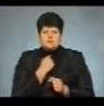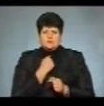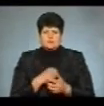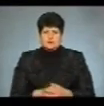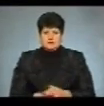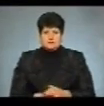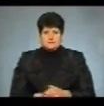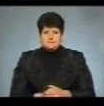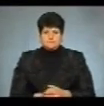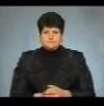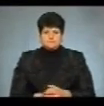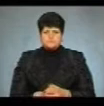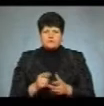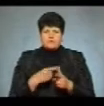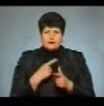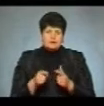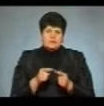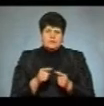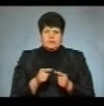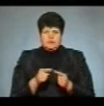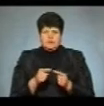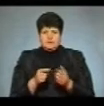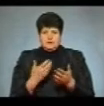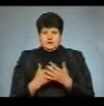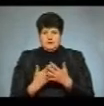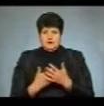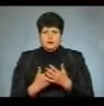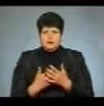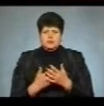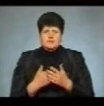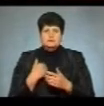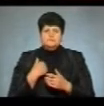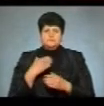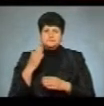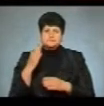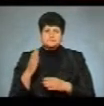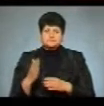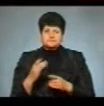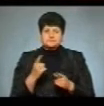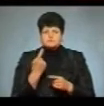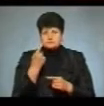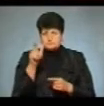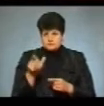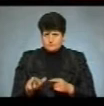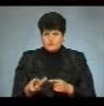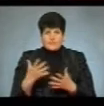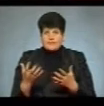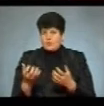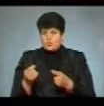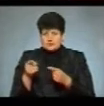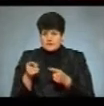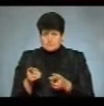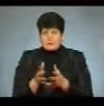голоси. От. Ну, або, відповідно, другий ще такий момент, якщо, відповідно, голосування проводилося по одній з кандидатур, і вона не отримала,